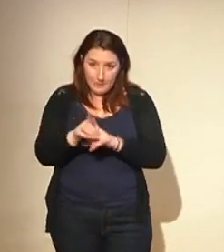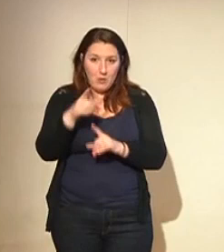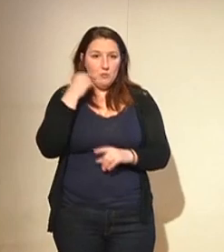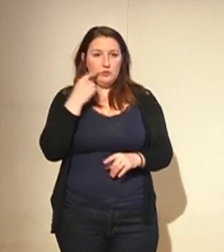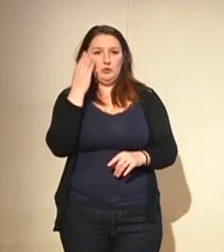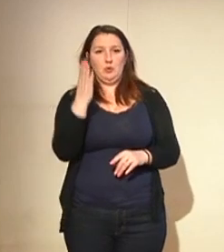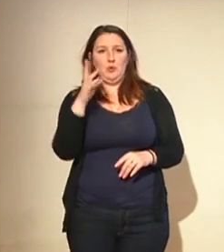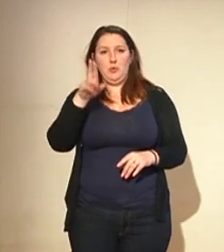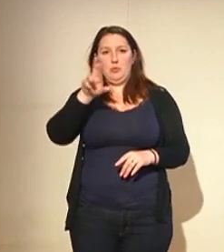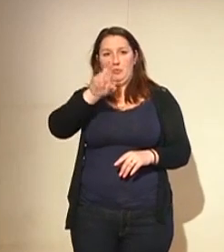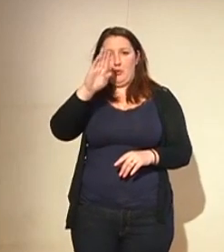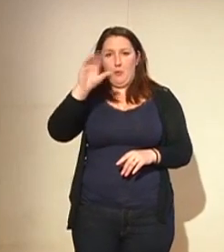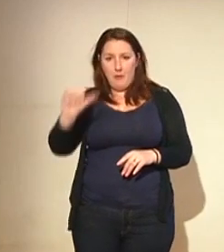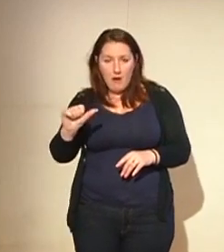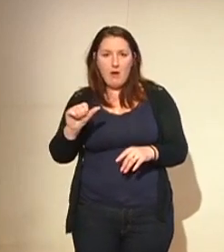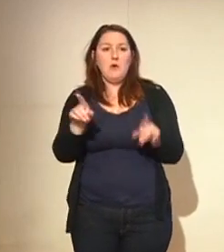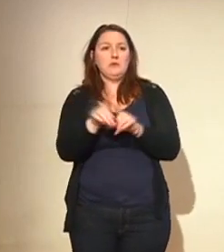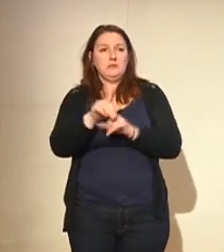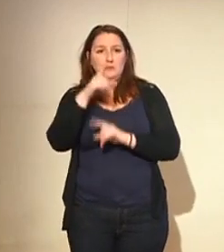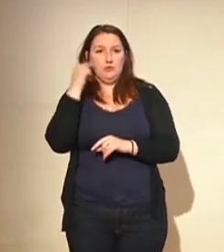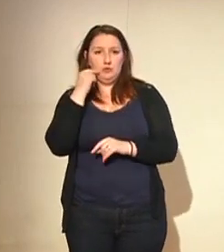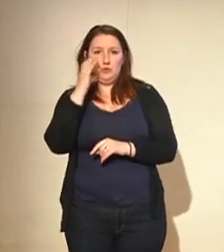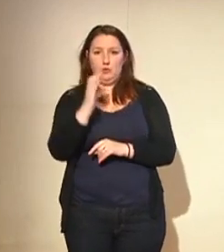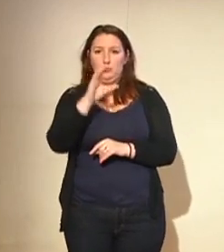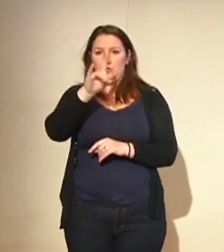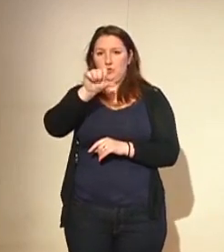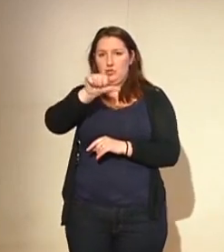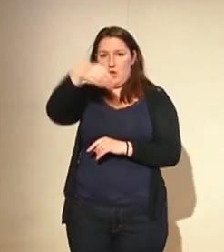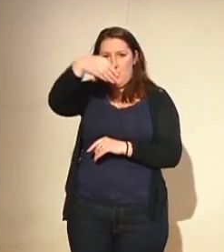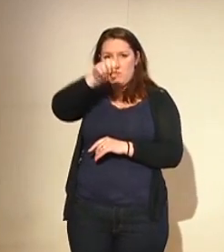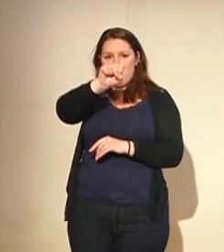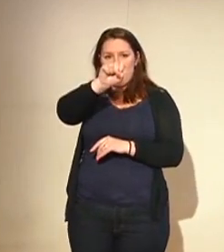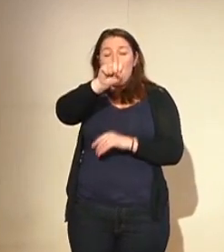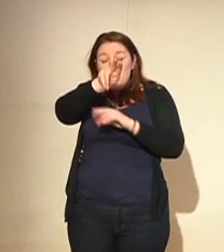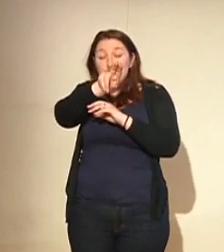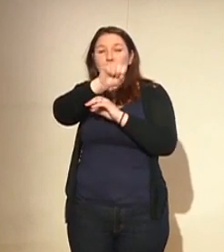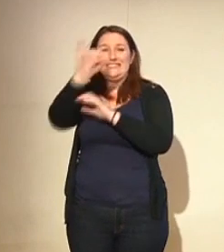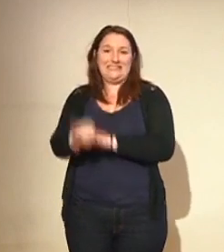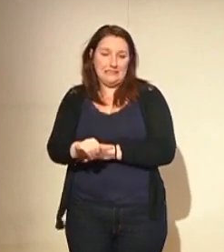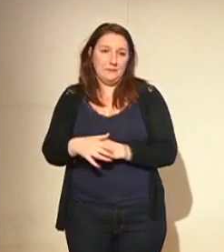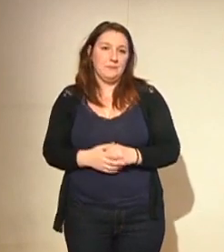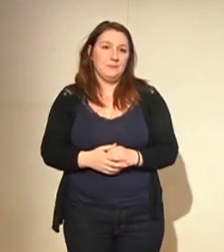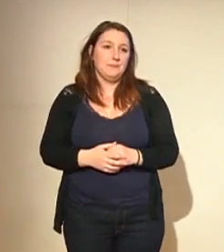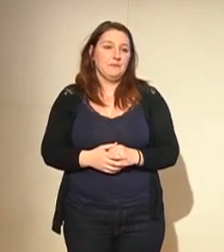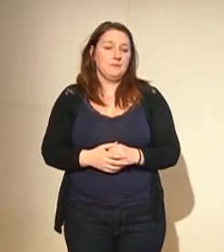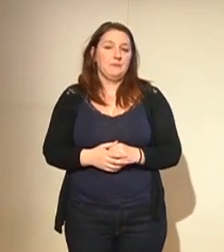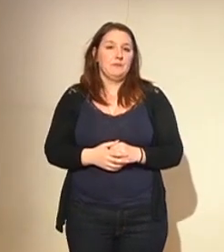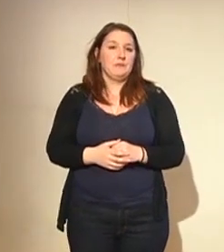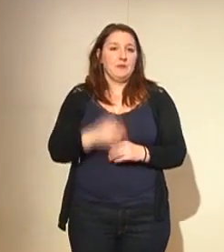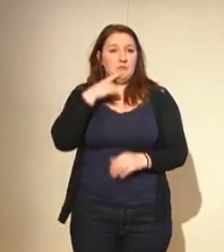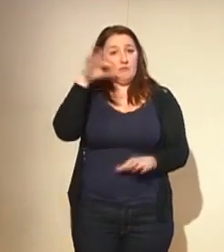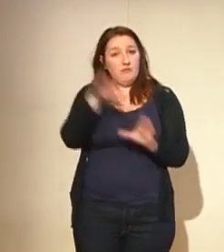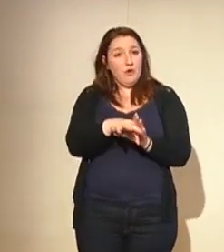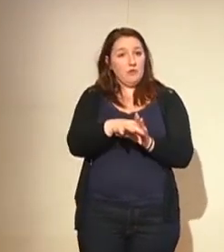burba et également monsieur chamussi et donc il nous faut un